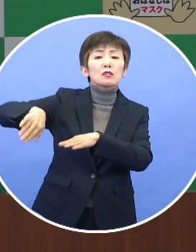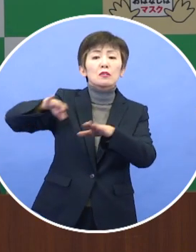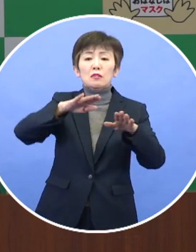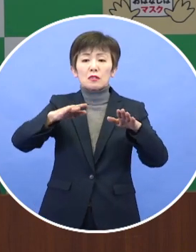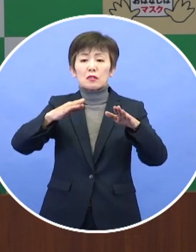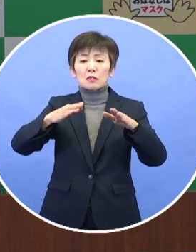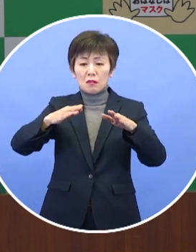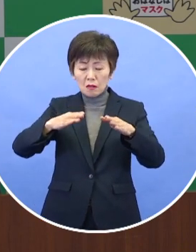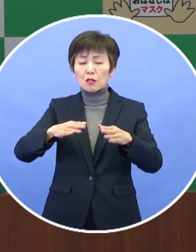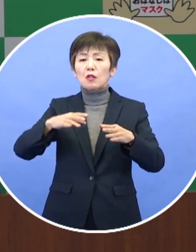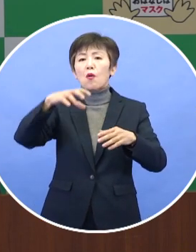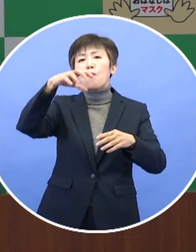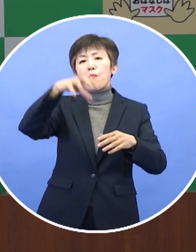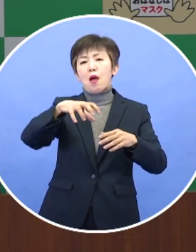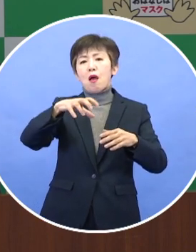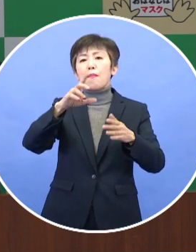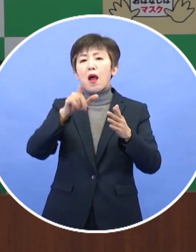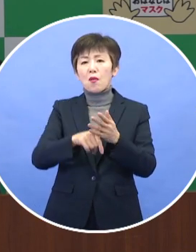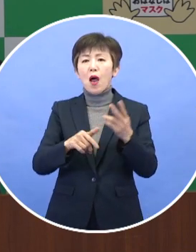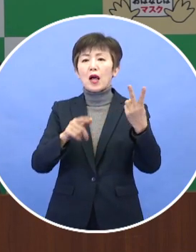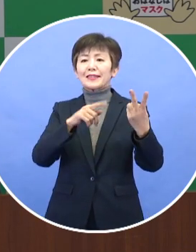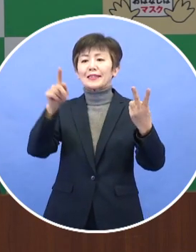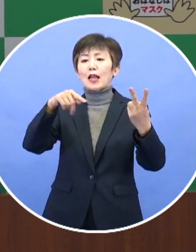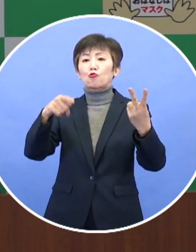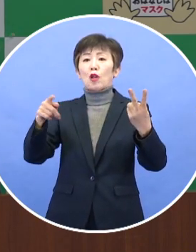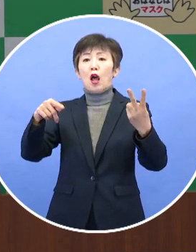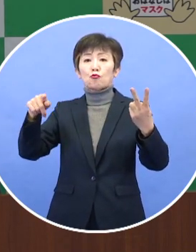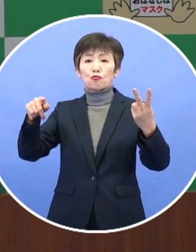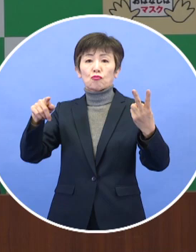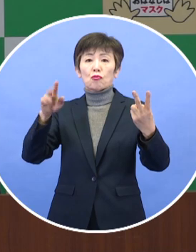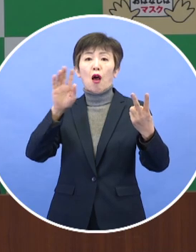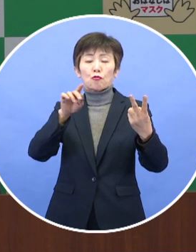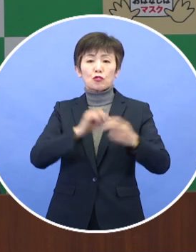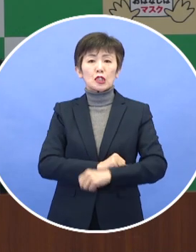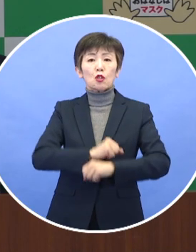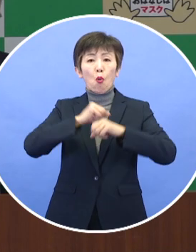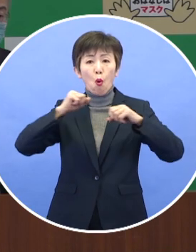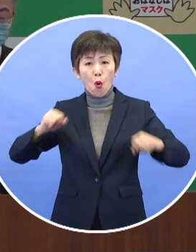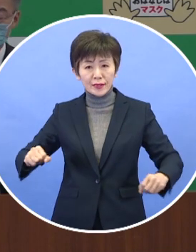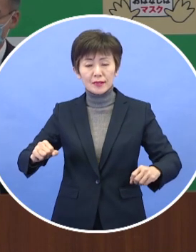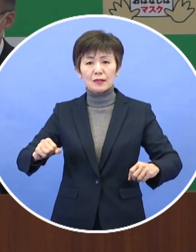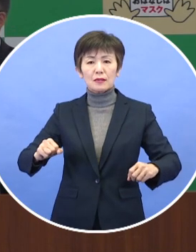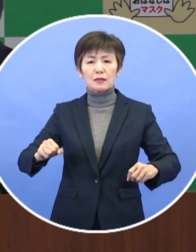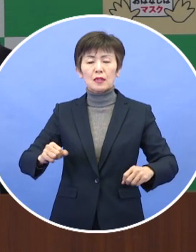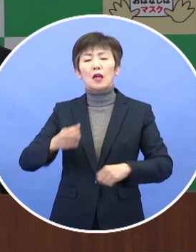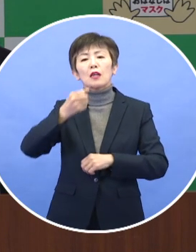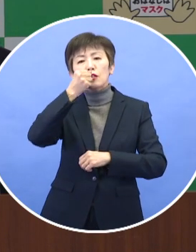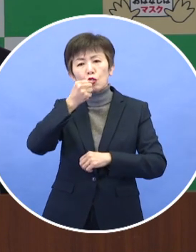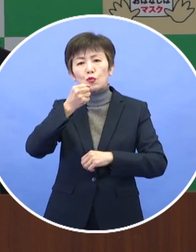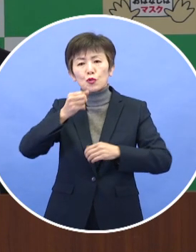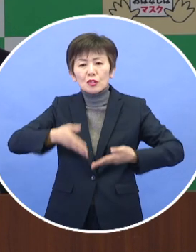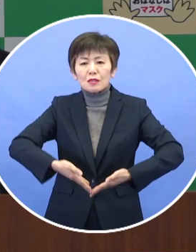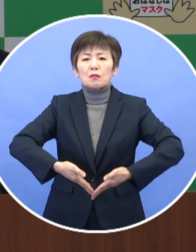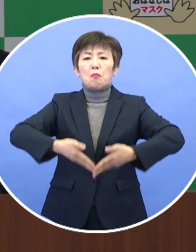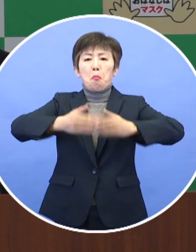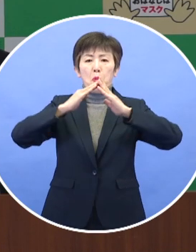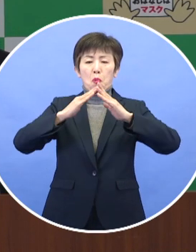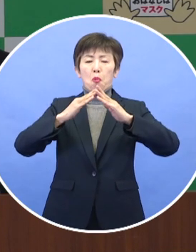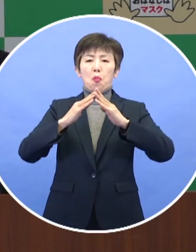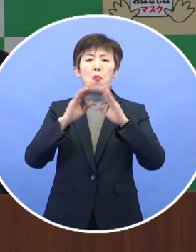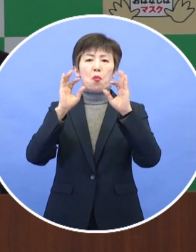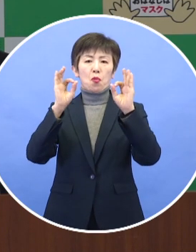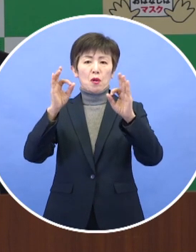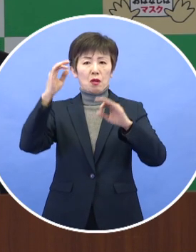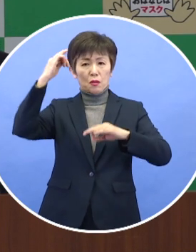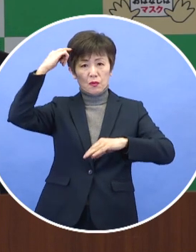他のところに比べてもですね、結構広い面積になりますので、十分に受け入れが可能かなというふうに考えているところで